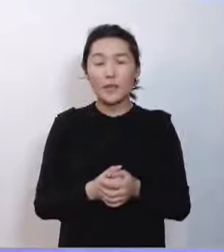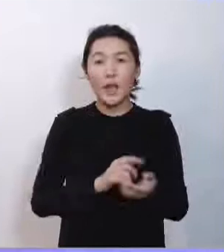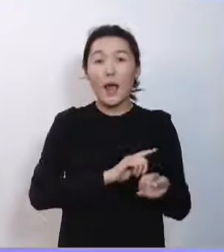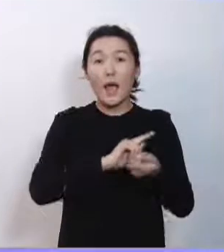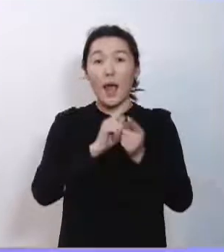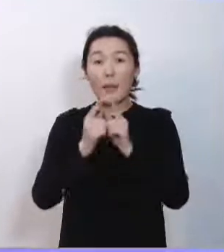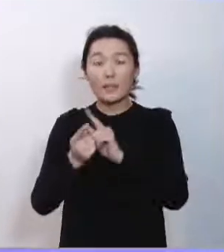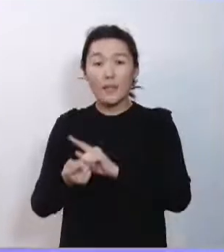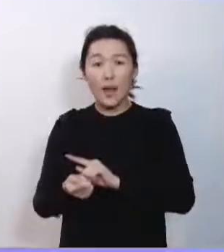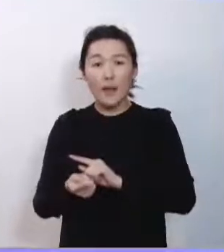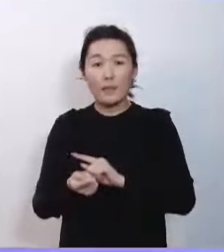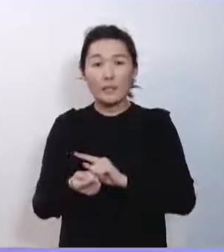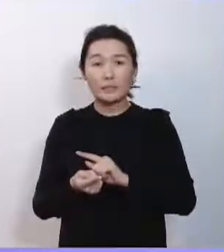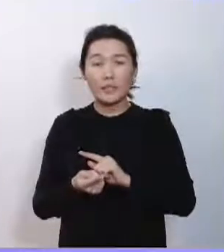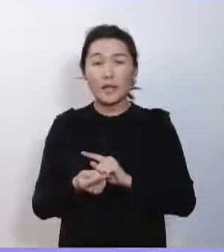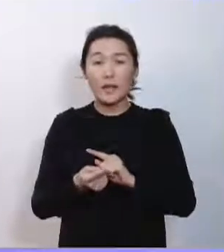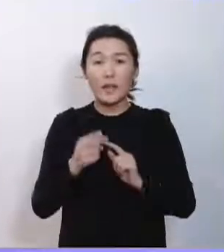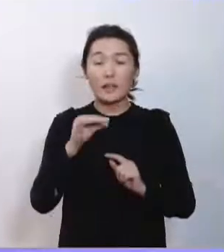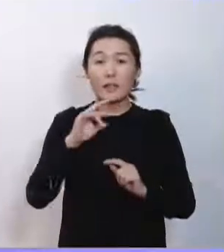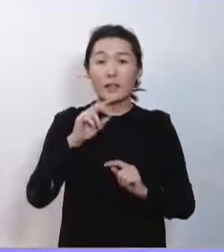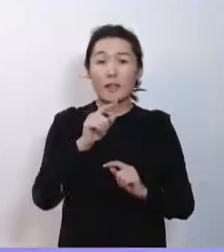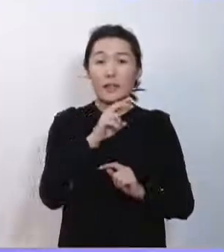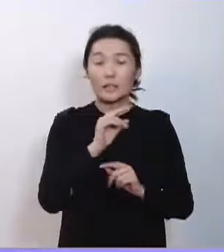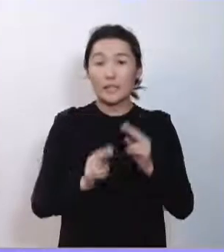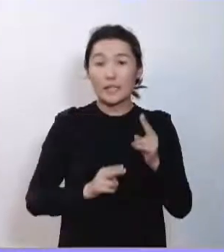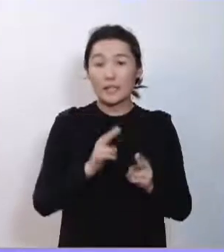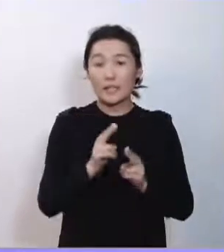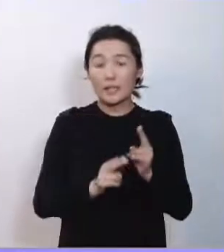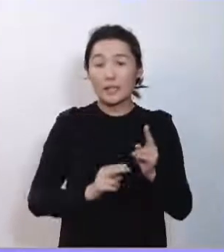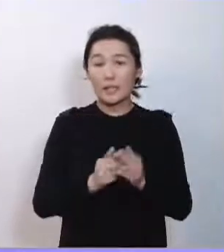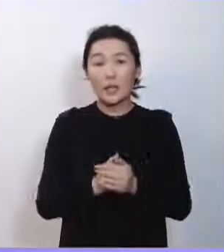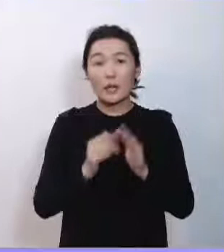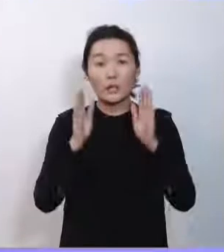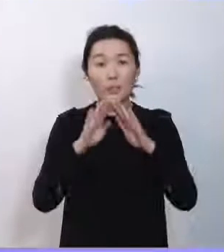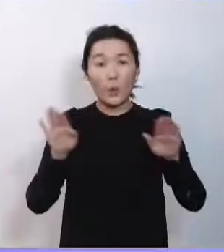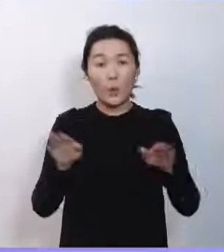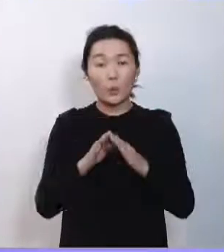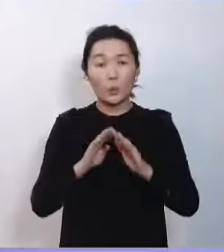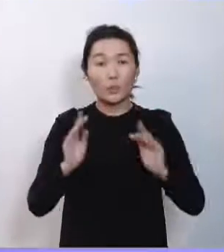Обновил коньки салазки, елку из лесу привез.